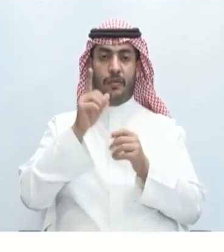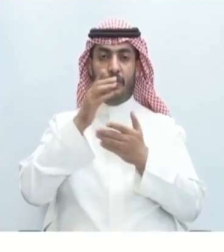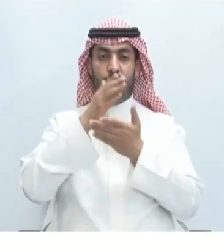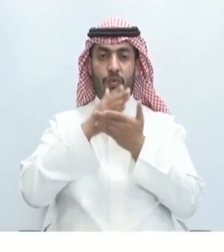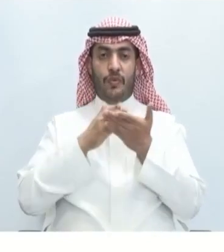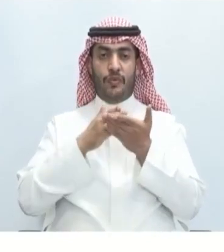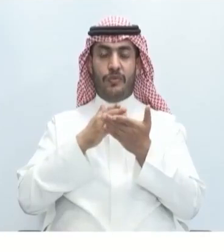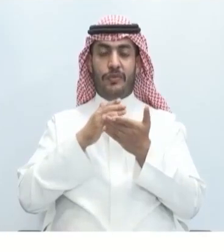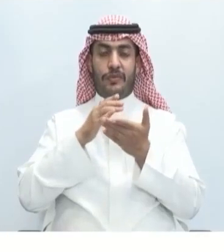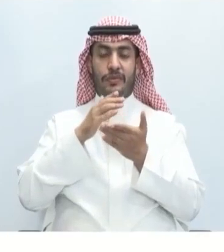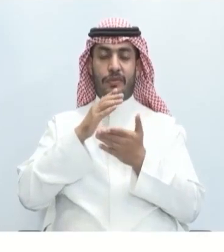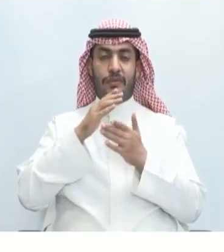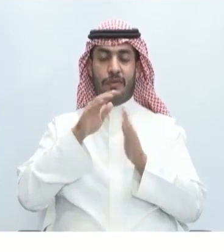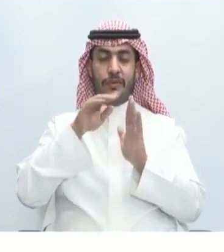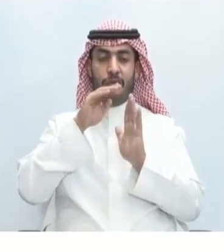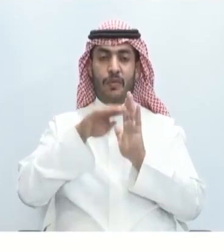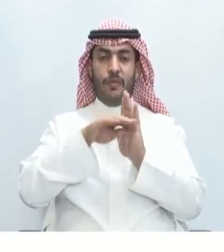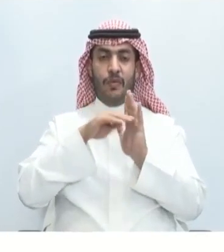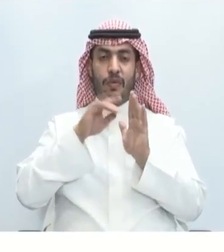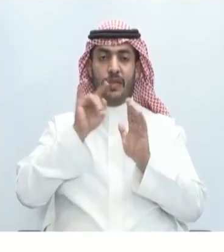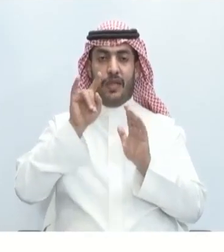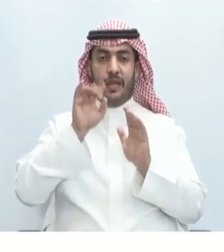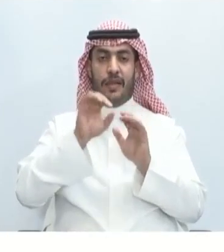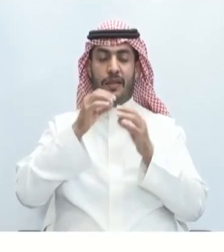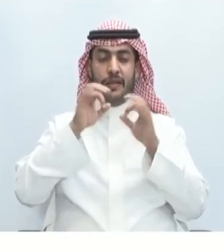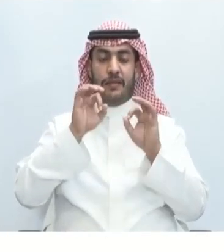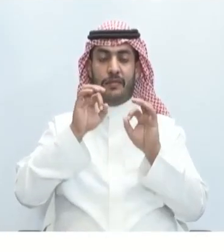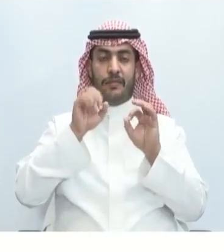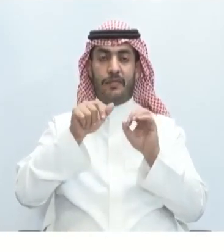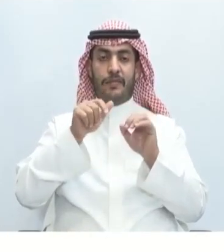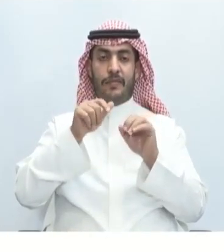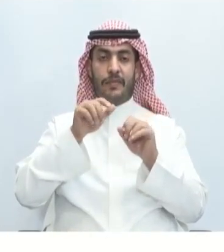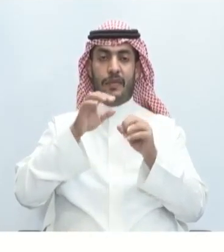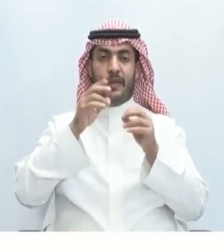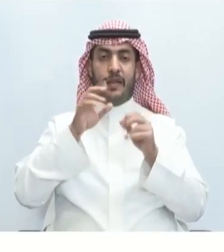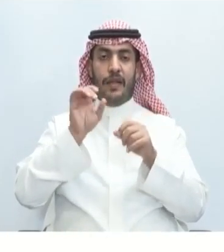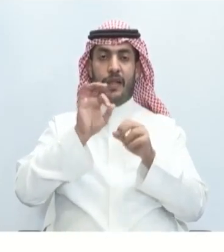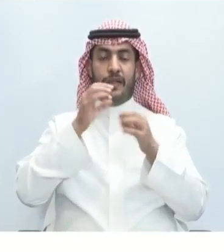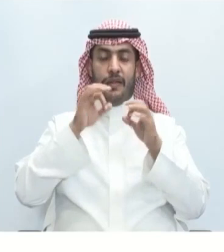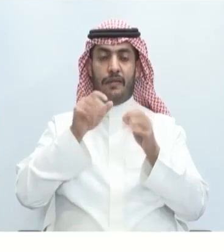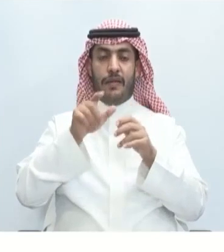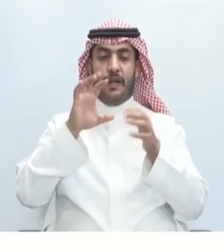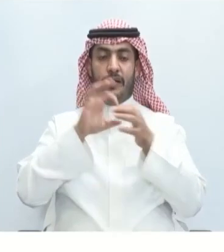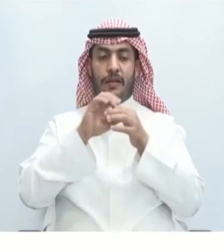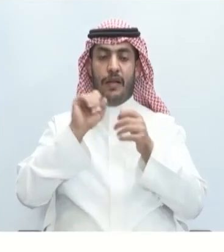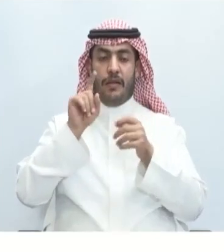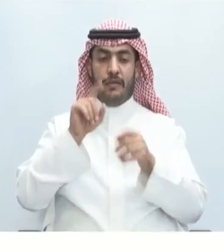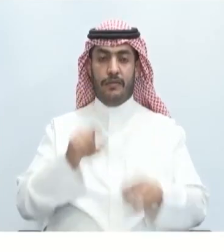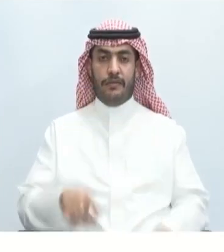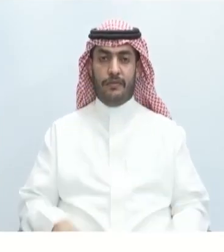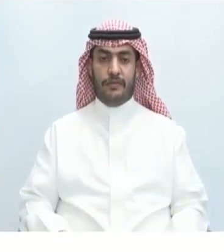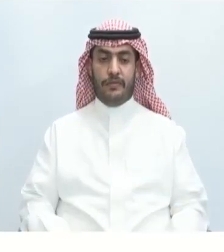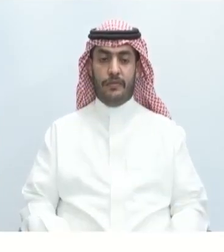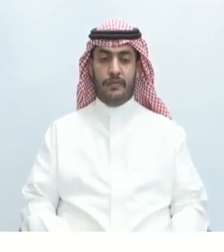ونصف اذا لابد ان نحدد القيد ان كل هذه الخلايا عدد صحيح هذا هو اول قيد قمنا باضافته